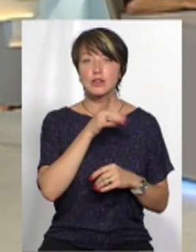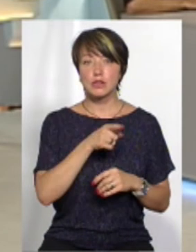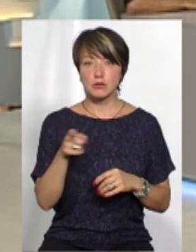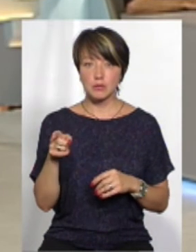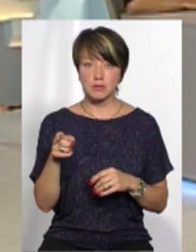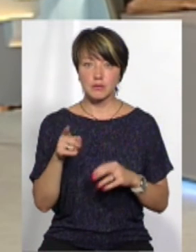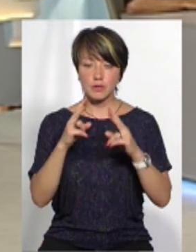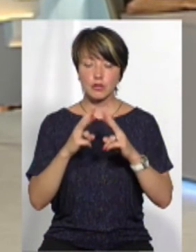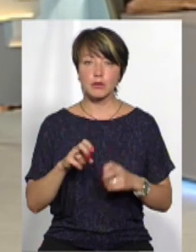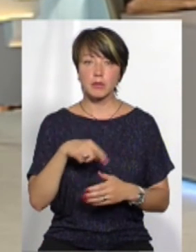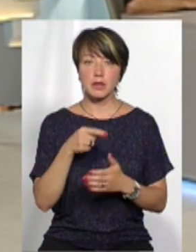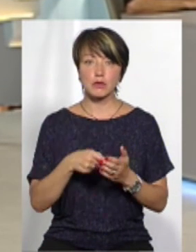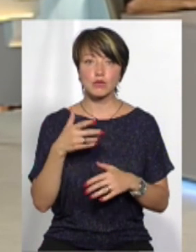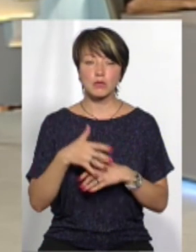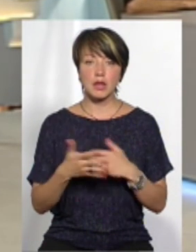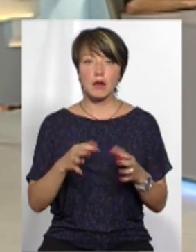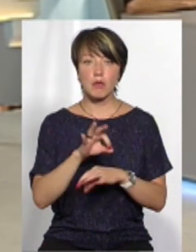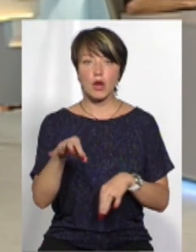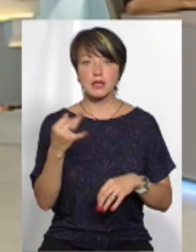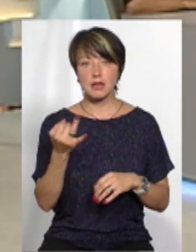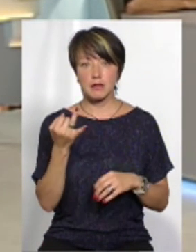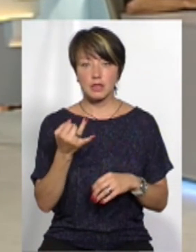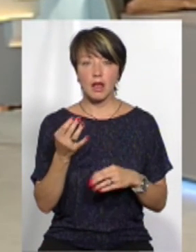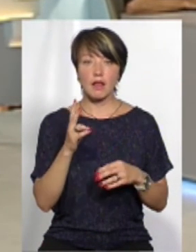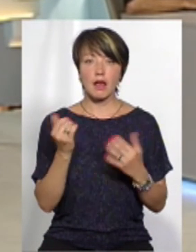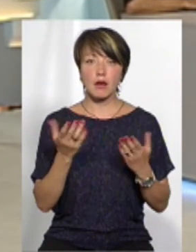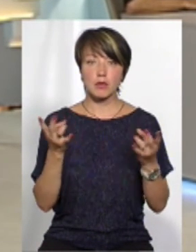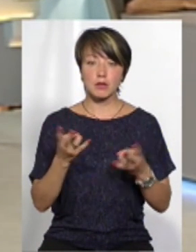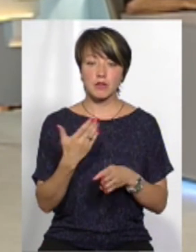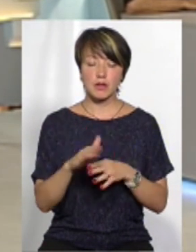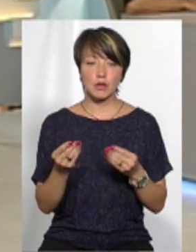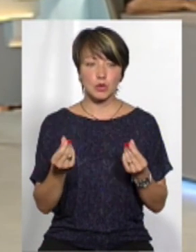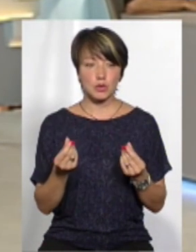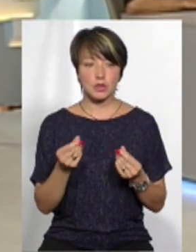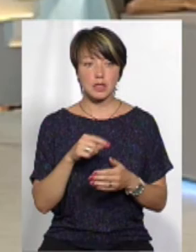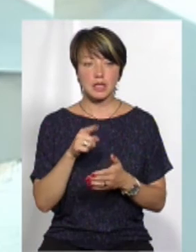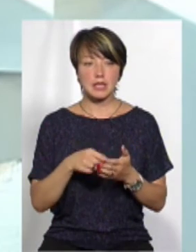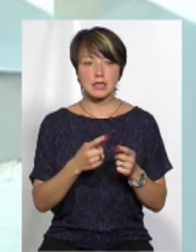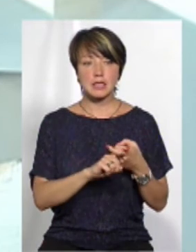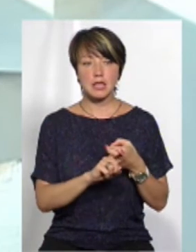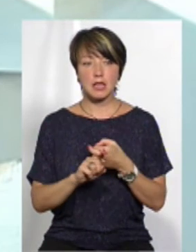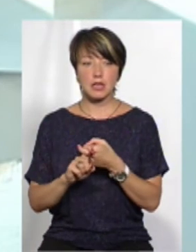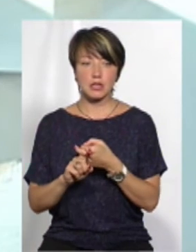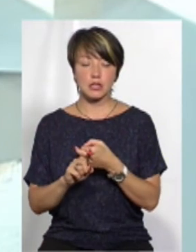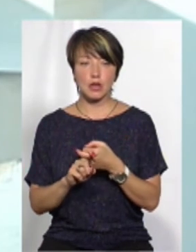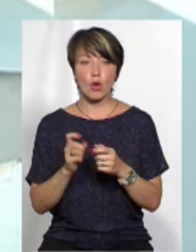вони вивчають це питання, щоб зрозуміти, який проєкт цікавіший, для який потрібно виділити гроші? Це залежить від